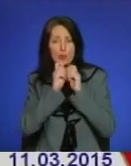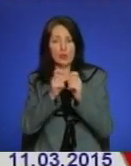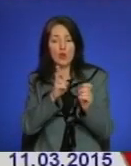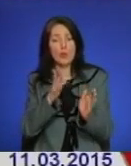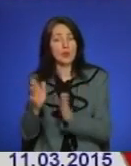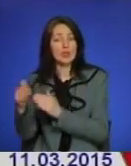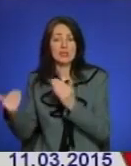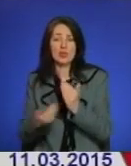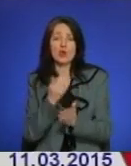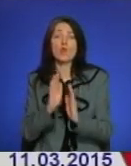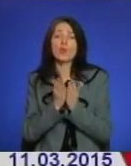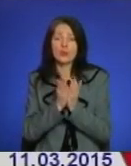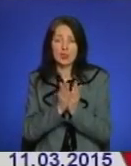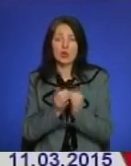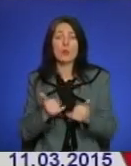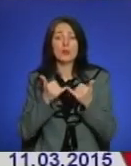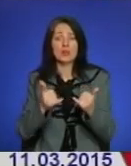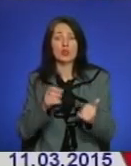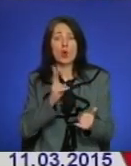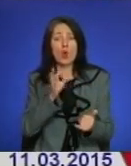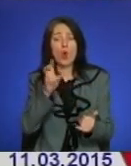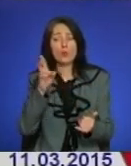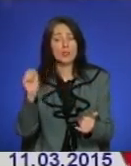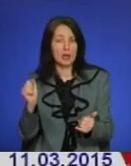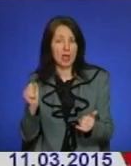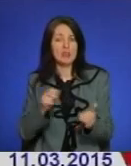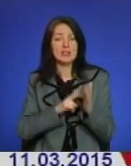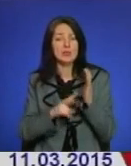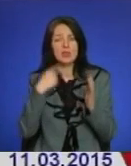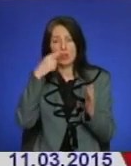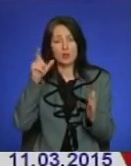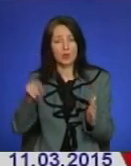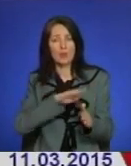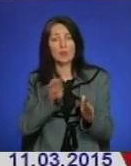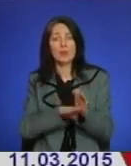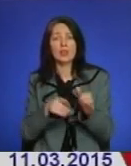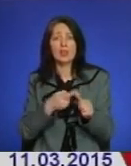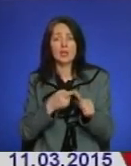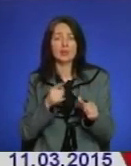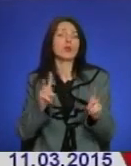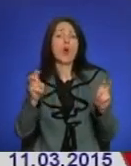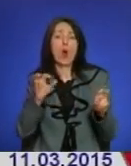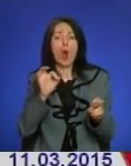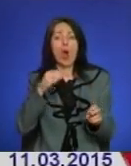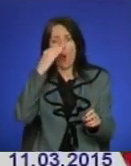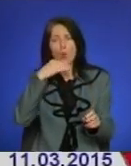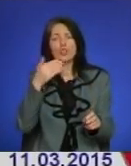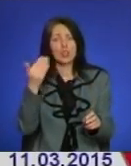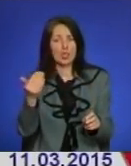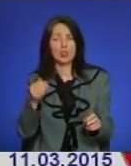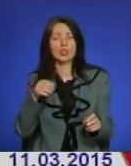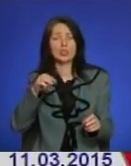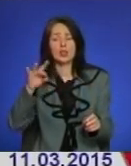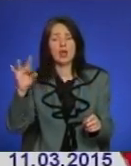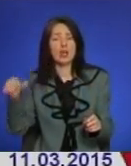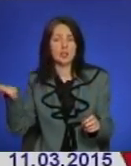видання «Присвято Кобзареві» 70 авторів під назвою «Отче наш Тарасе Всемогущий». Над щоденником